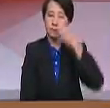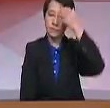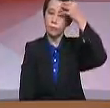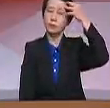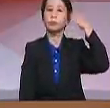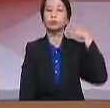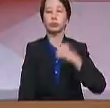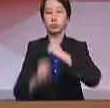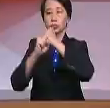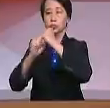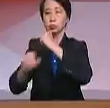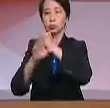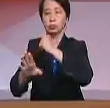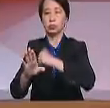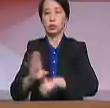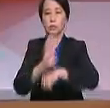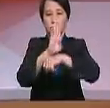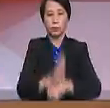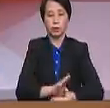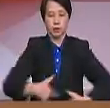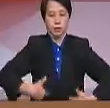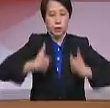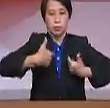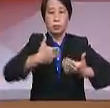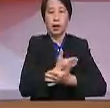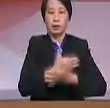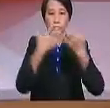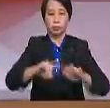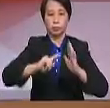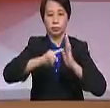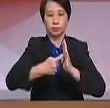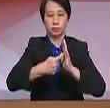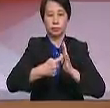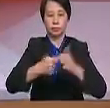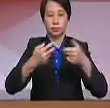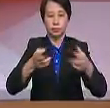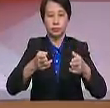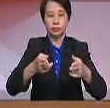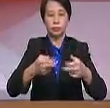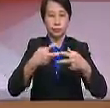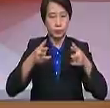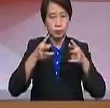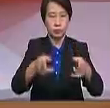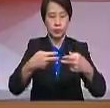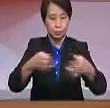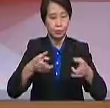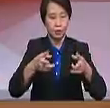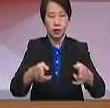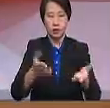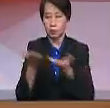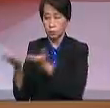Sempena kempen pemberdayaan norma baru yang telah dilancarkan oleh Yang Amat Berhormat Perdana Menteri Tan Sri Muhyiddin